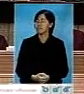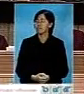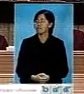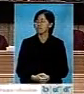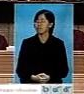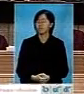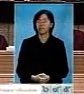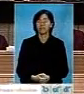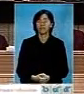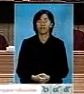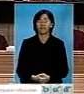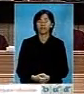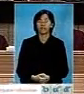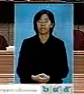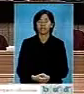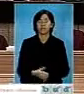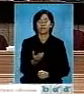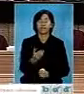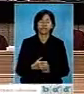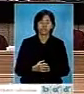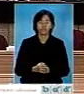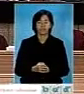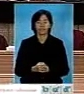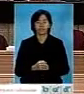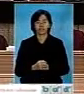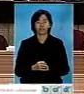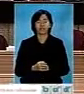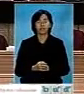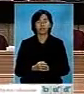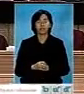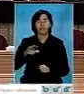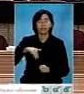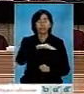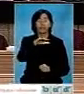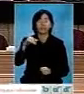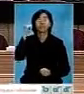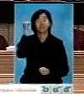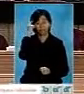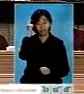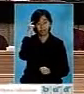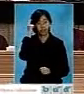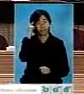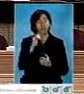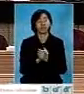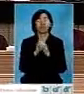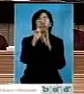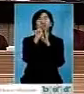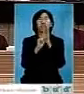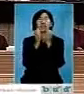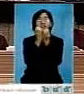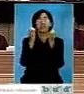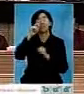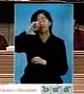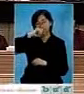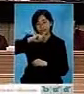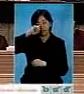ท่านเกียรติศักดิ์ครับ ครับเป็นที่ทราบกันดีว่ารัฐธรรมนูญแห่งราชอา